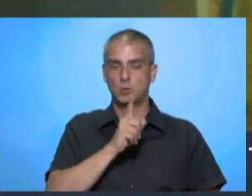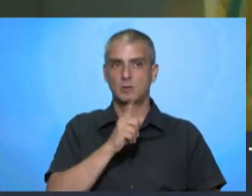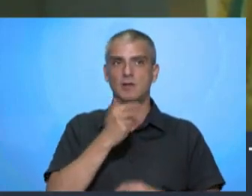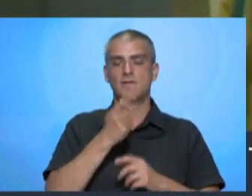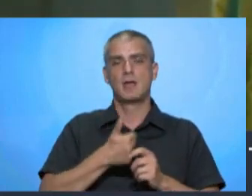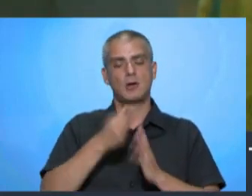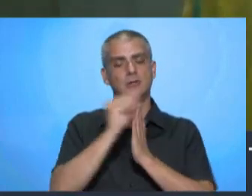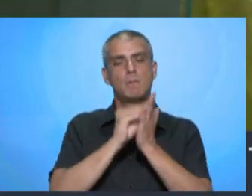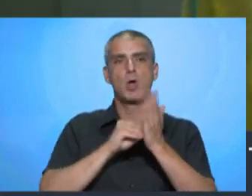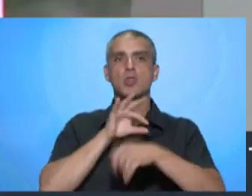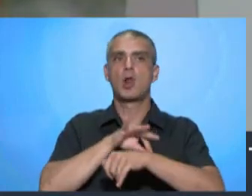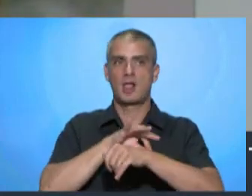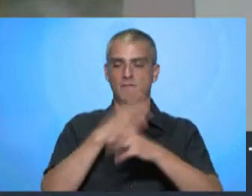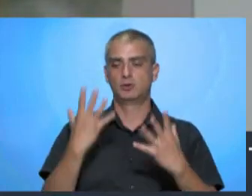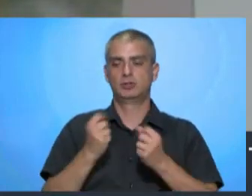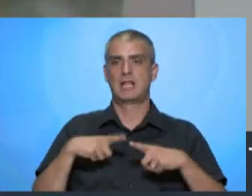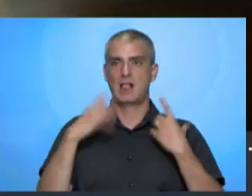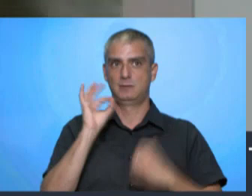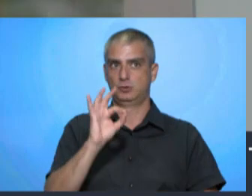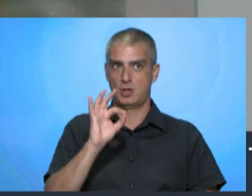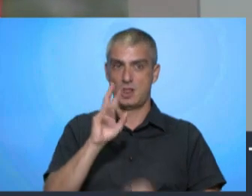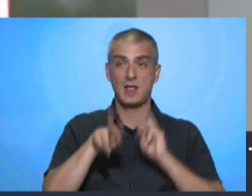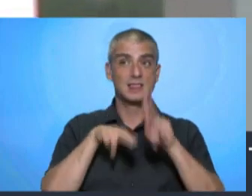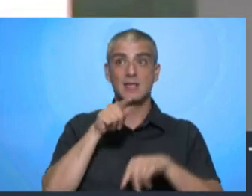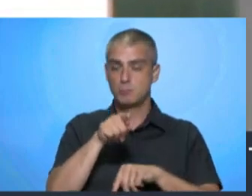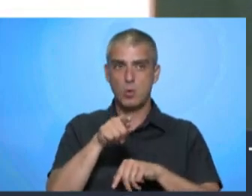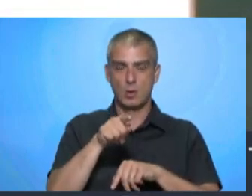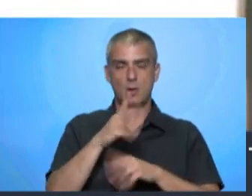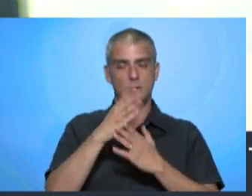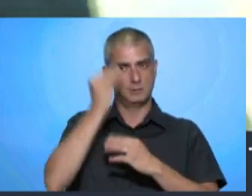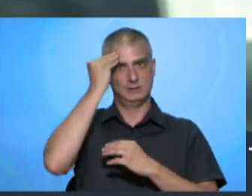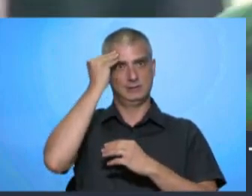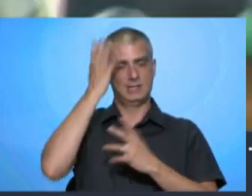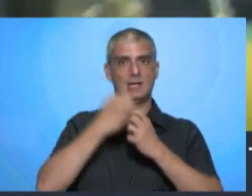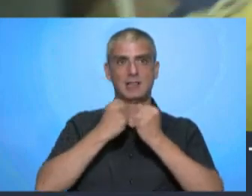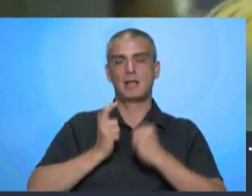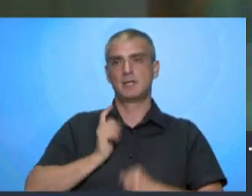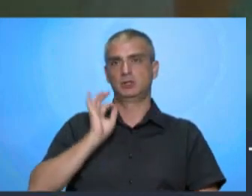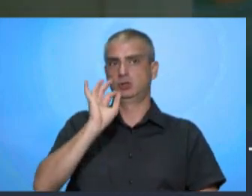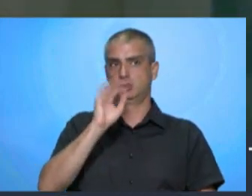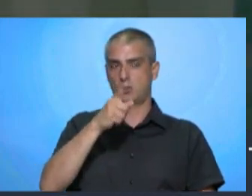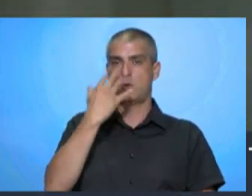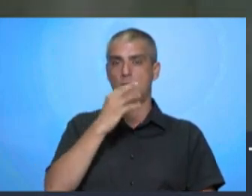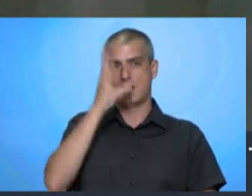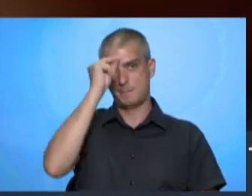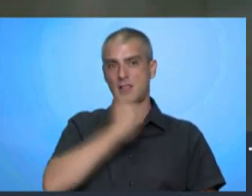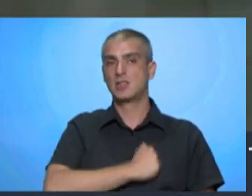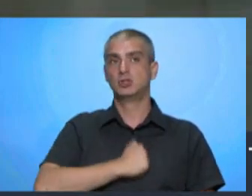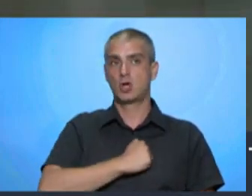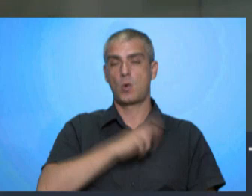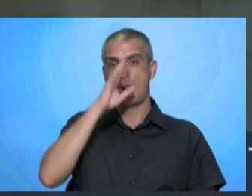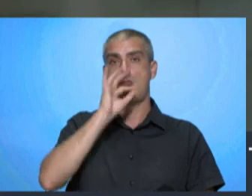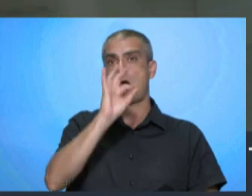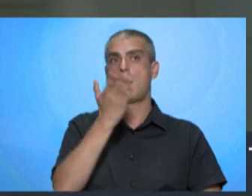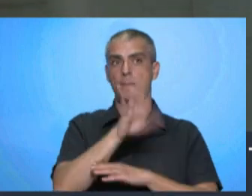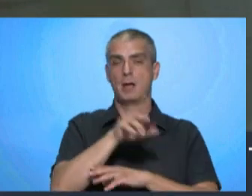את הפרוטוקול הרפואי שהציל את חייה. הטיפול בה הזכיר לו את הדרמה האישית שלו, כבן שקול, שאיבד את אבא